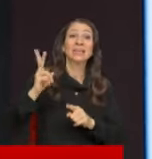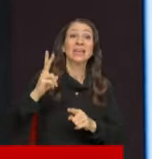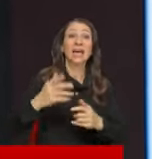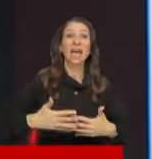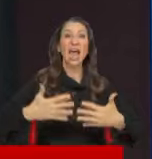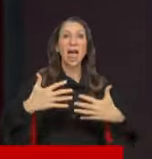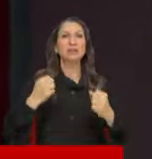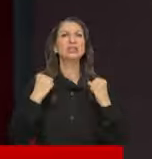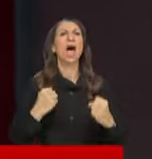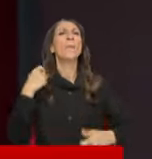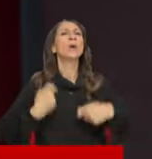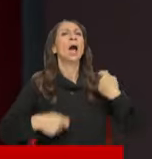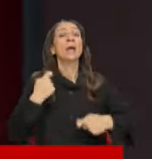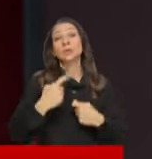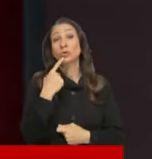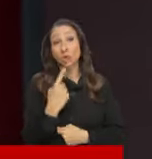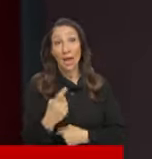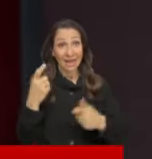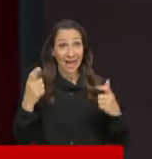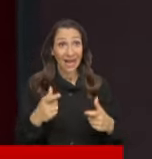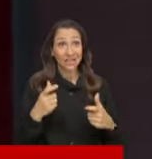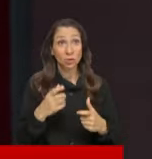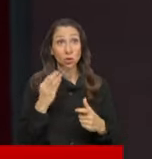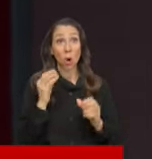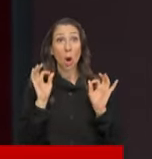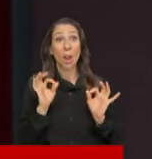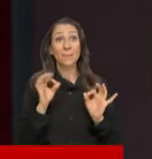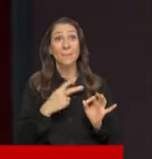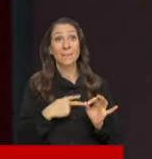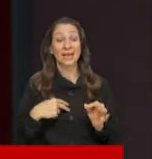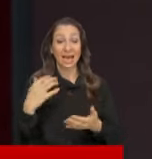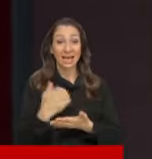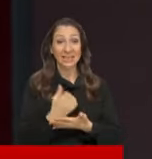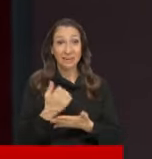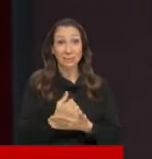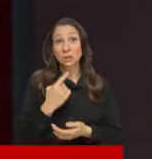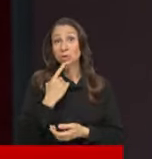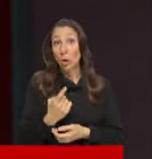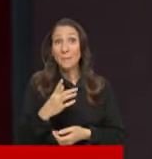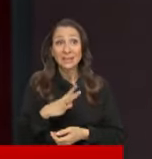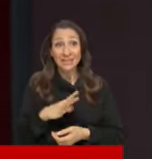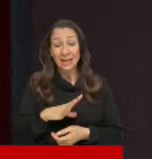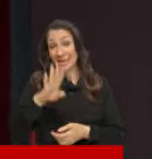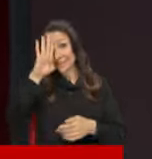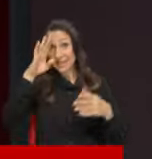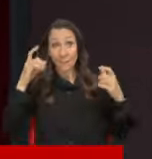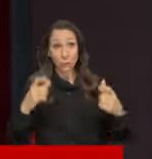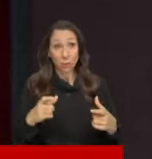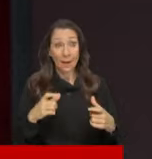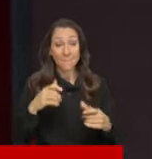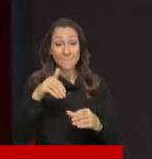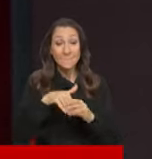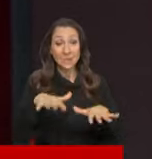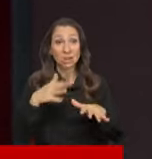k olarak Eee lanse edilen yerlerde de çok önemli belediyeler kazandığımızı ifade etmek isterim İstanbul'da da